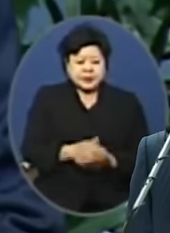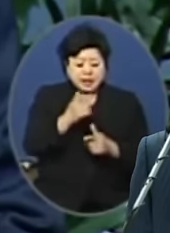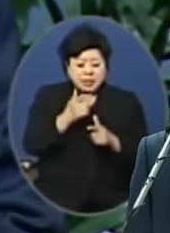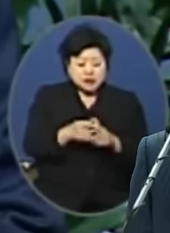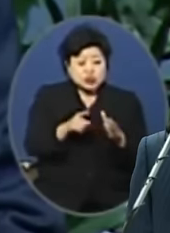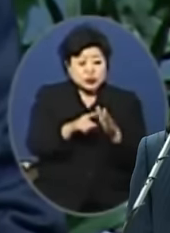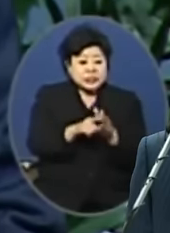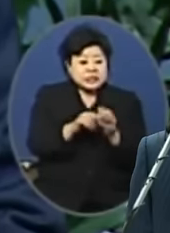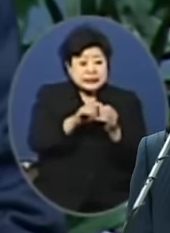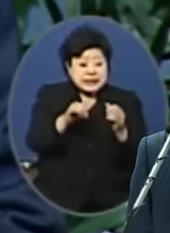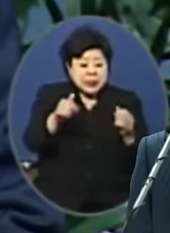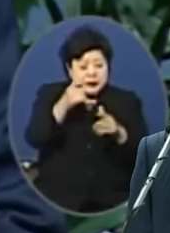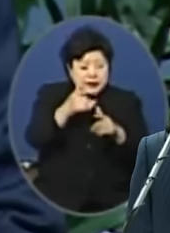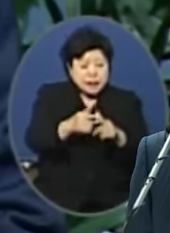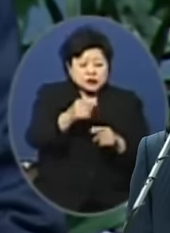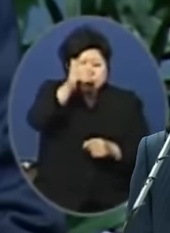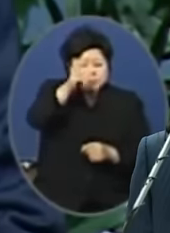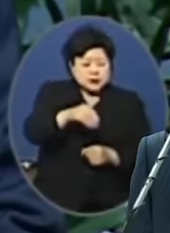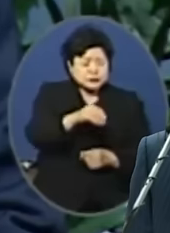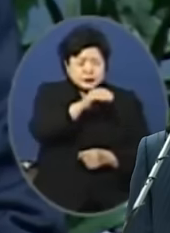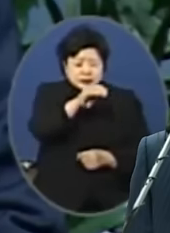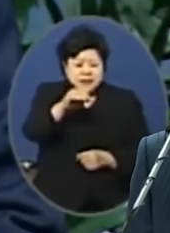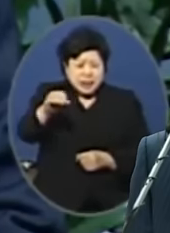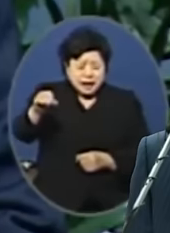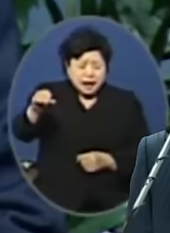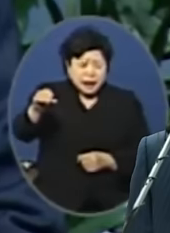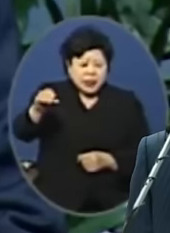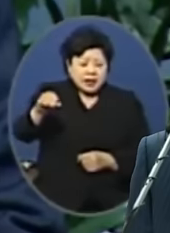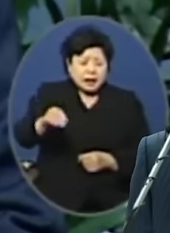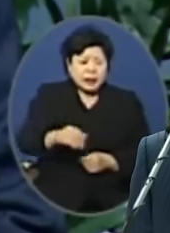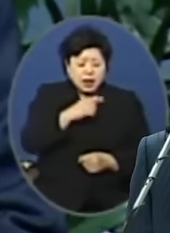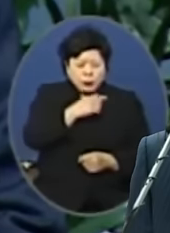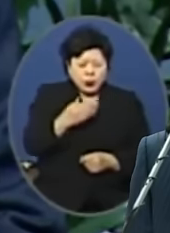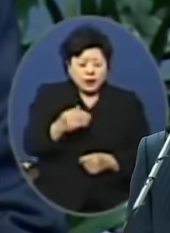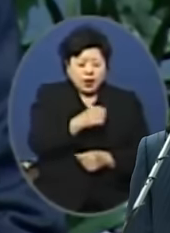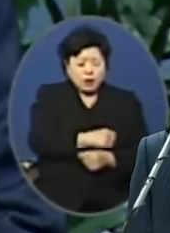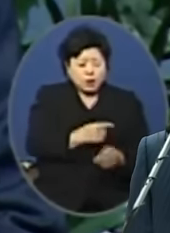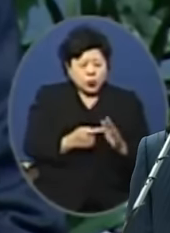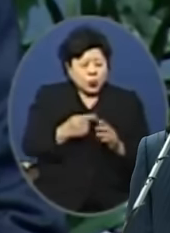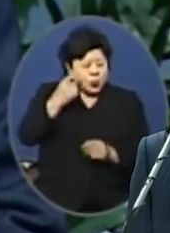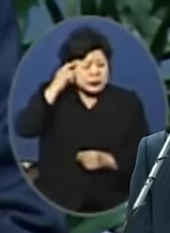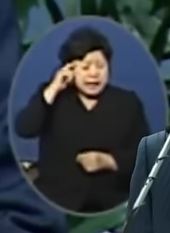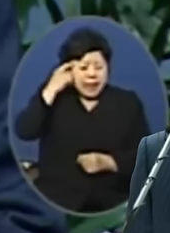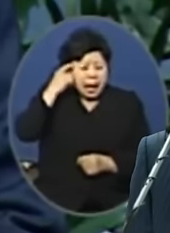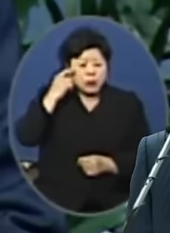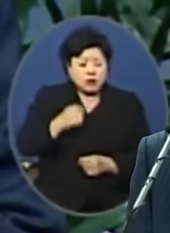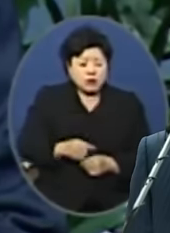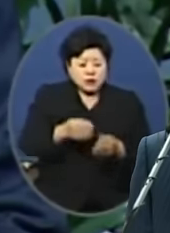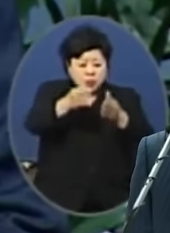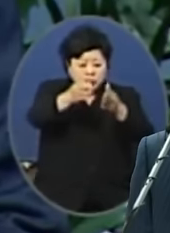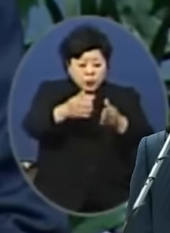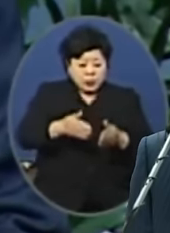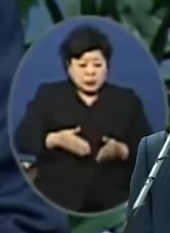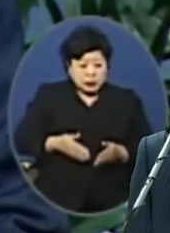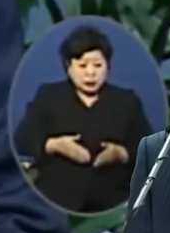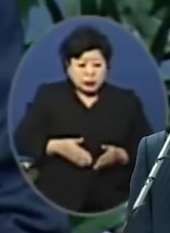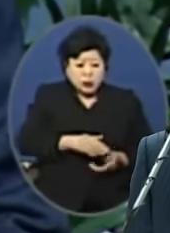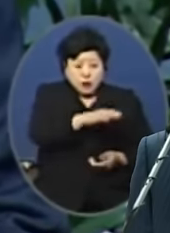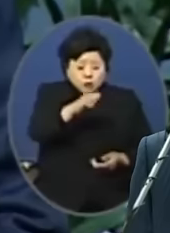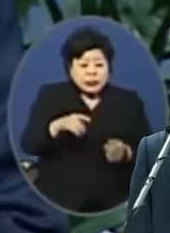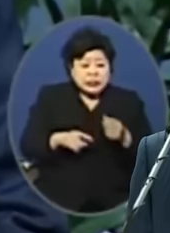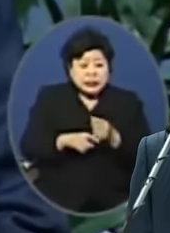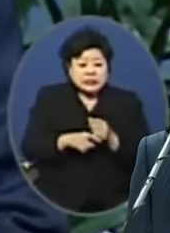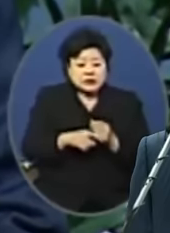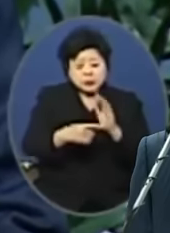예수 믿는 사람들은 예수님의 십자가 보혈의 공로를 생각하고 그로 통해서 우리